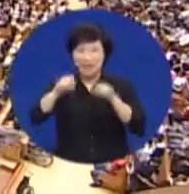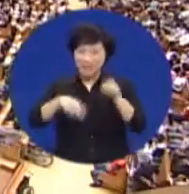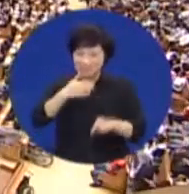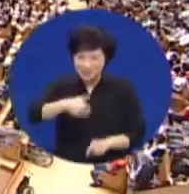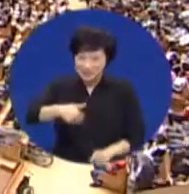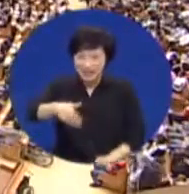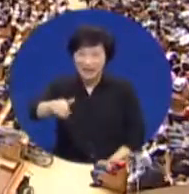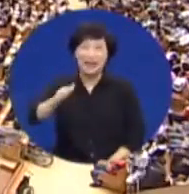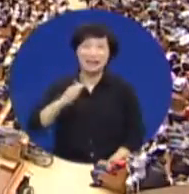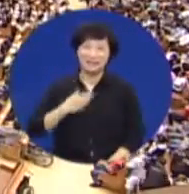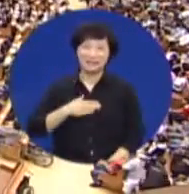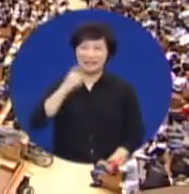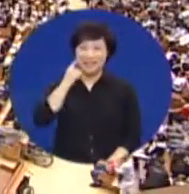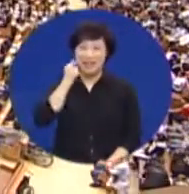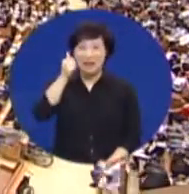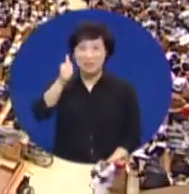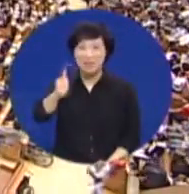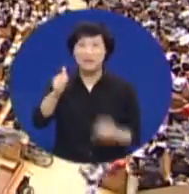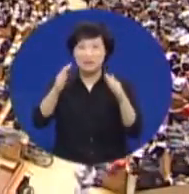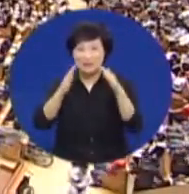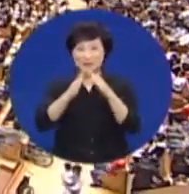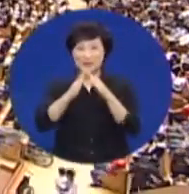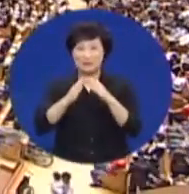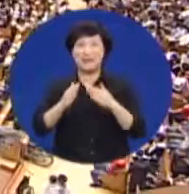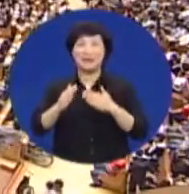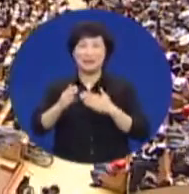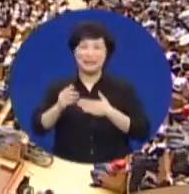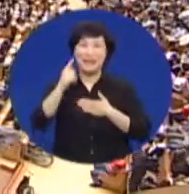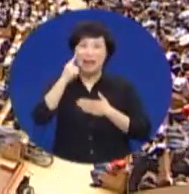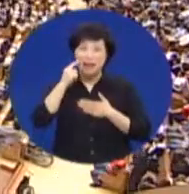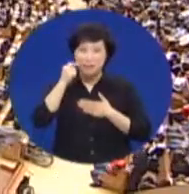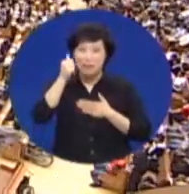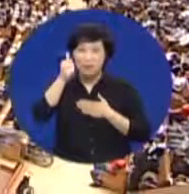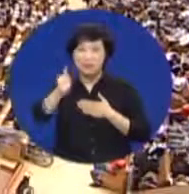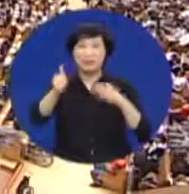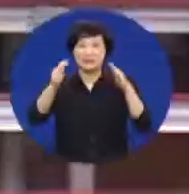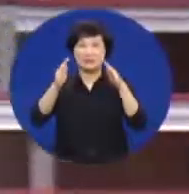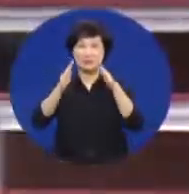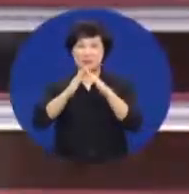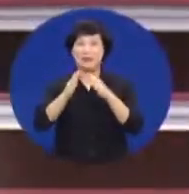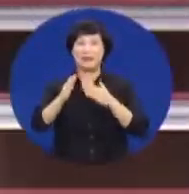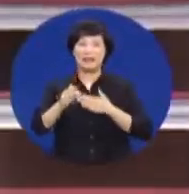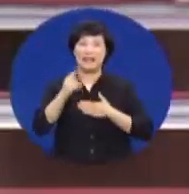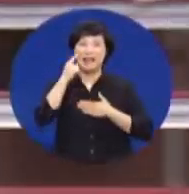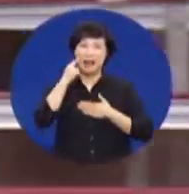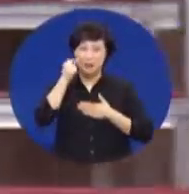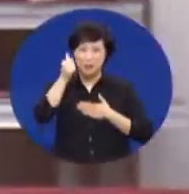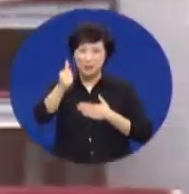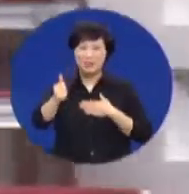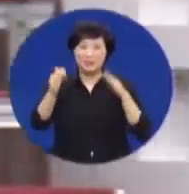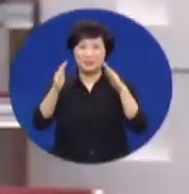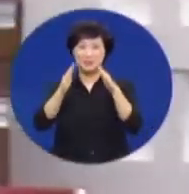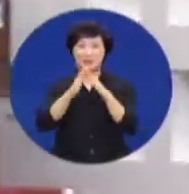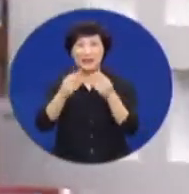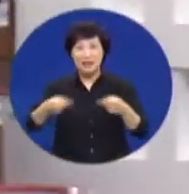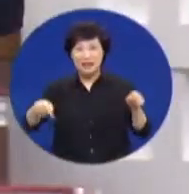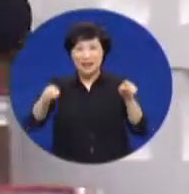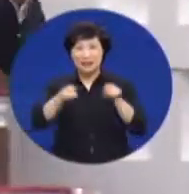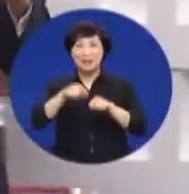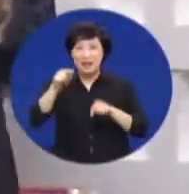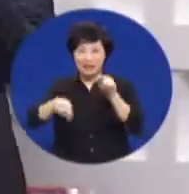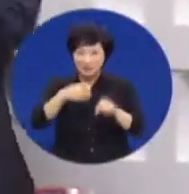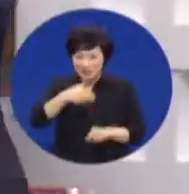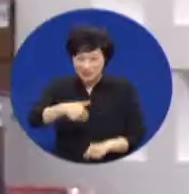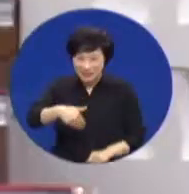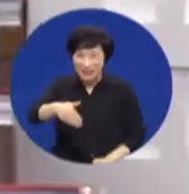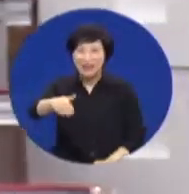함께 갑시다. 내 아버지 집, 내 아버지 집, 내 아버지 집.